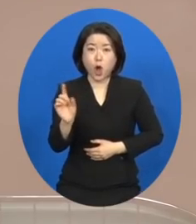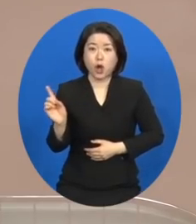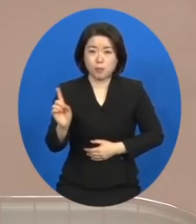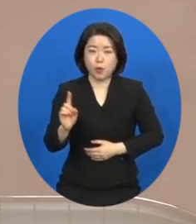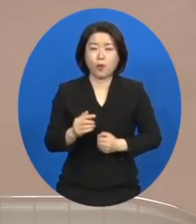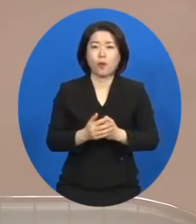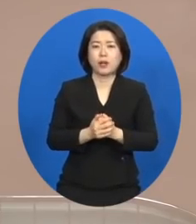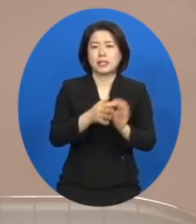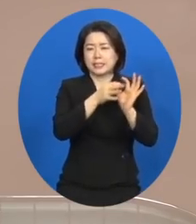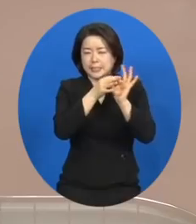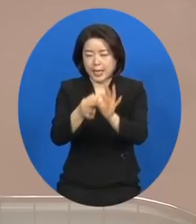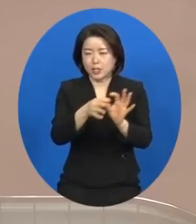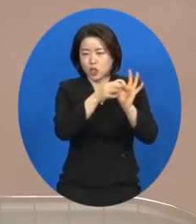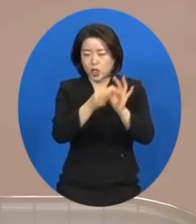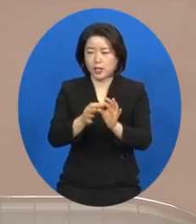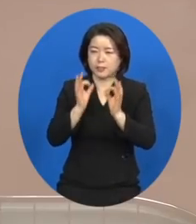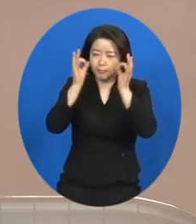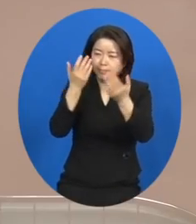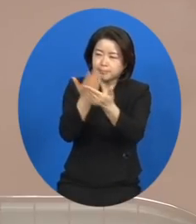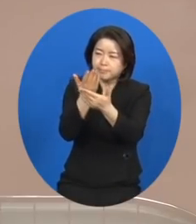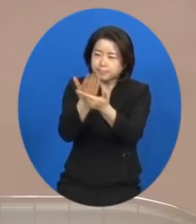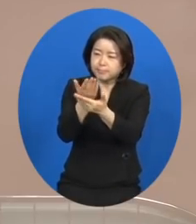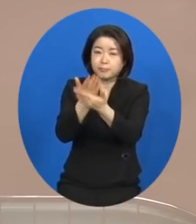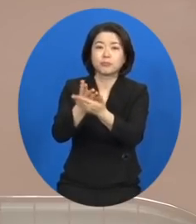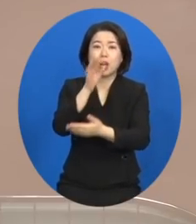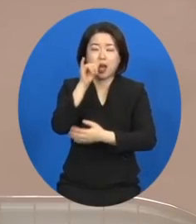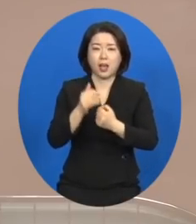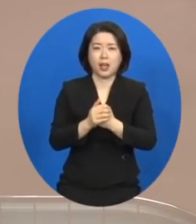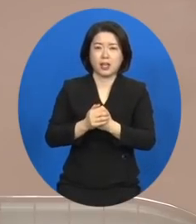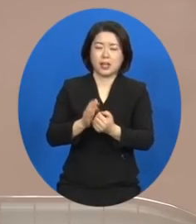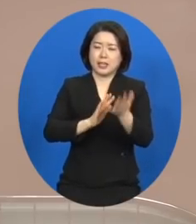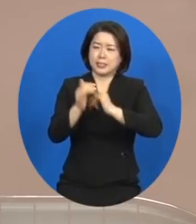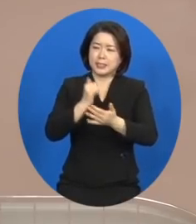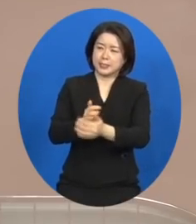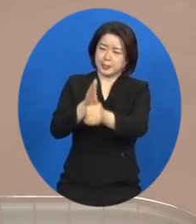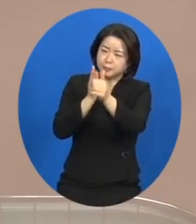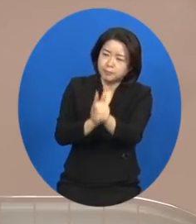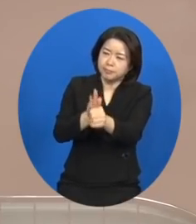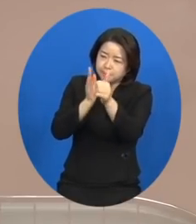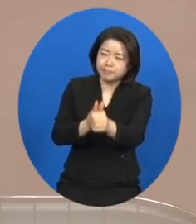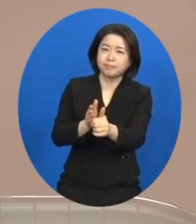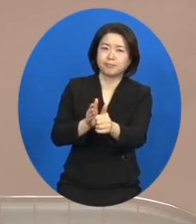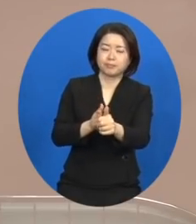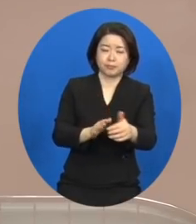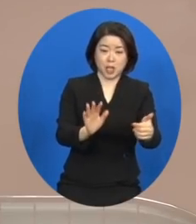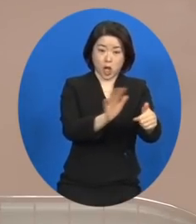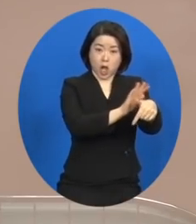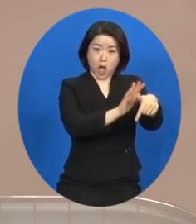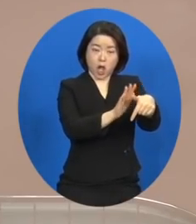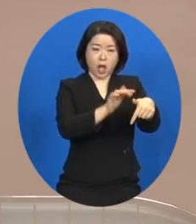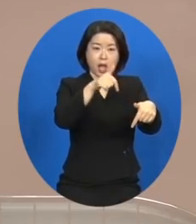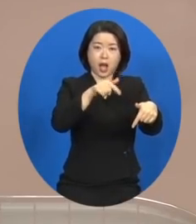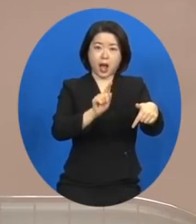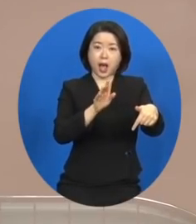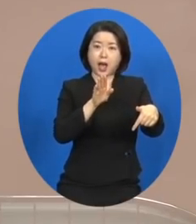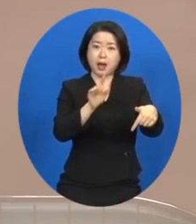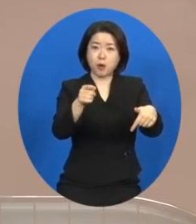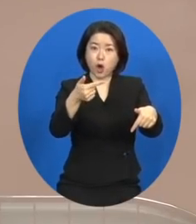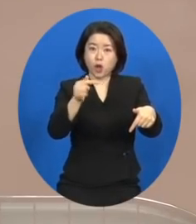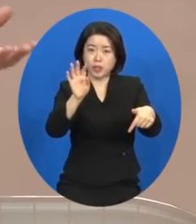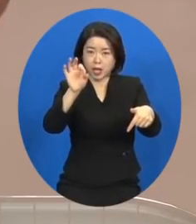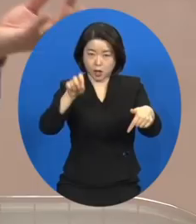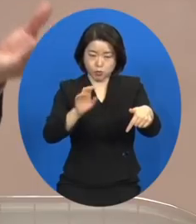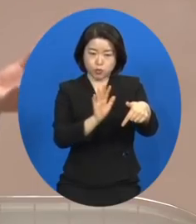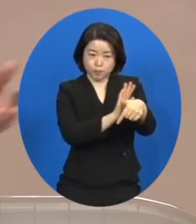뭐냐면 계속해서 간구했다는 거예요. 예수님 제발 가버나움으로 좀 내려오셔서 제 아들을 좀